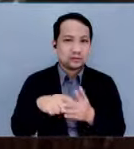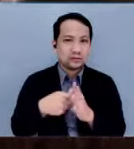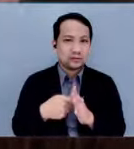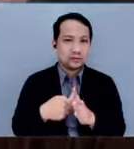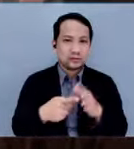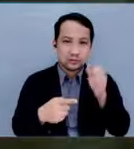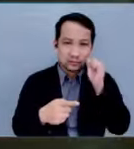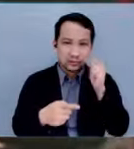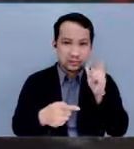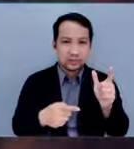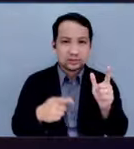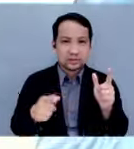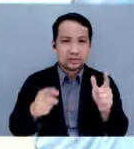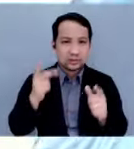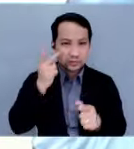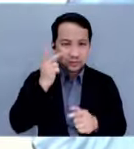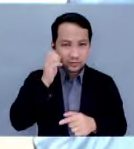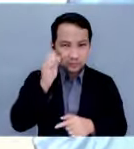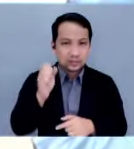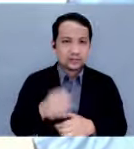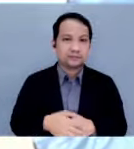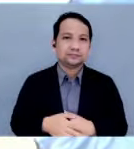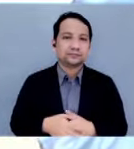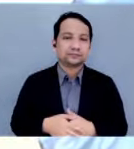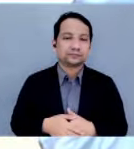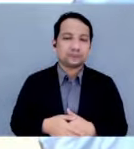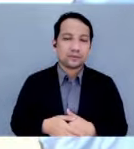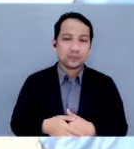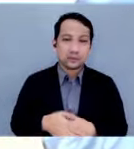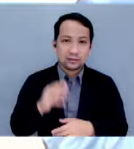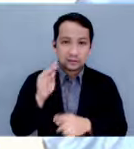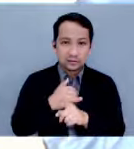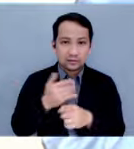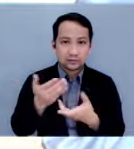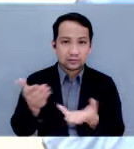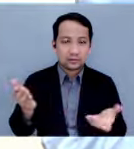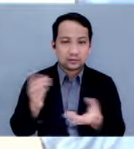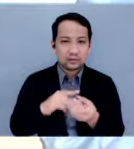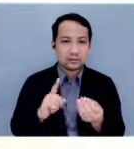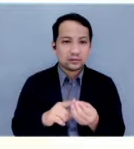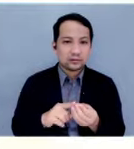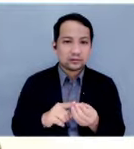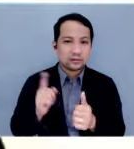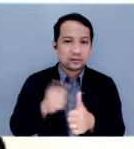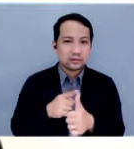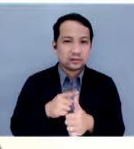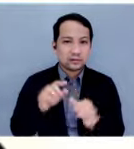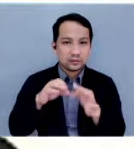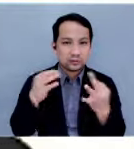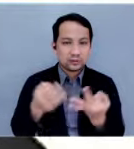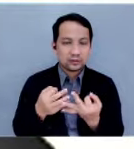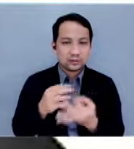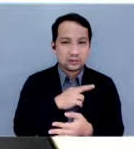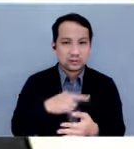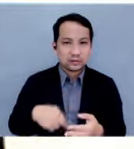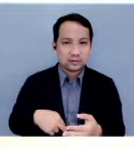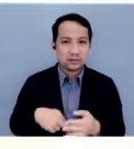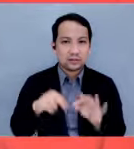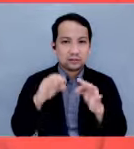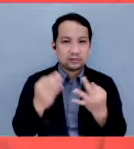Labati and Kiko Estrada. Mayo nyo naman po mapapanood ang The Pairs Family ng showbiz royalty na Pamilya